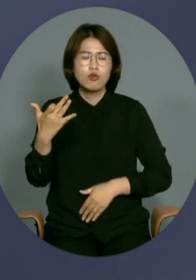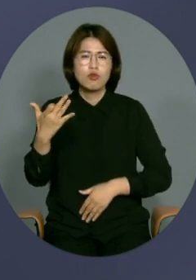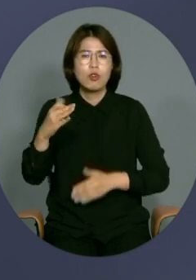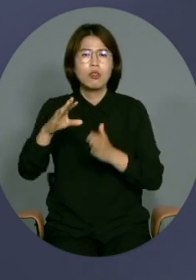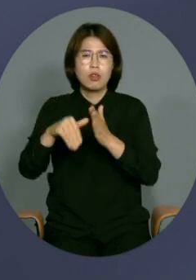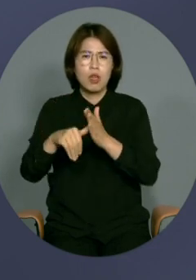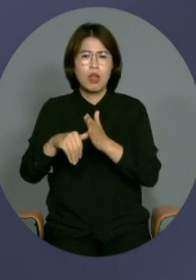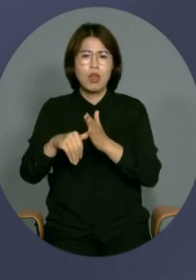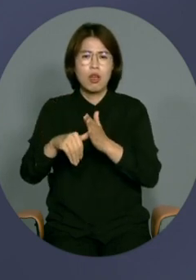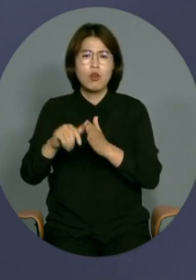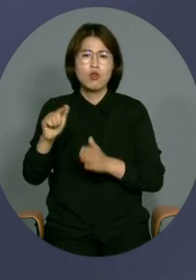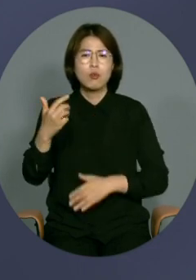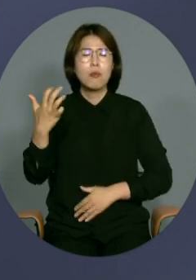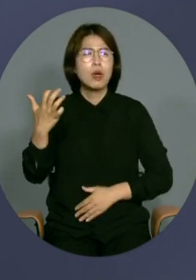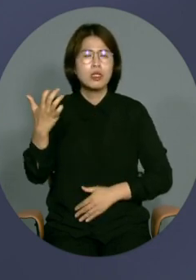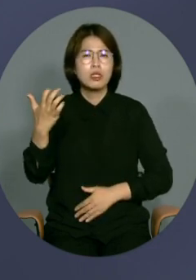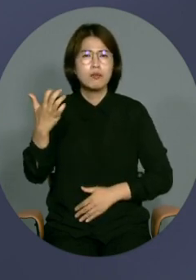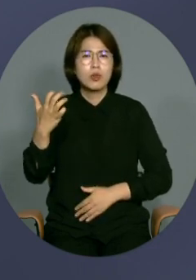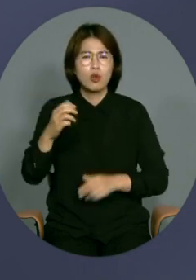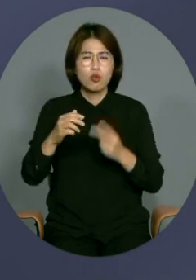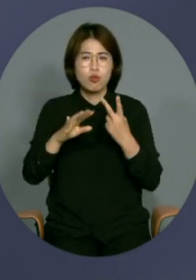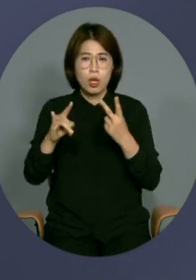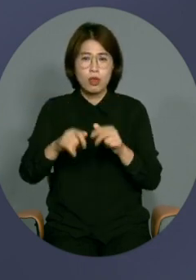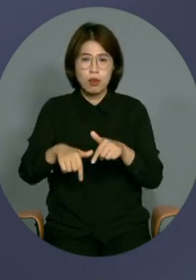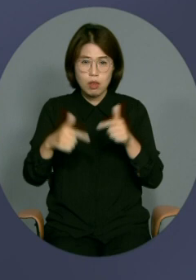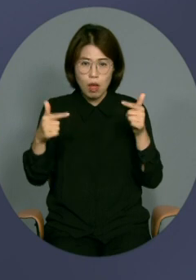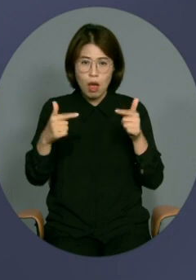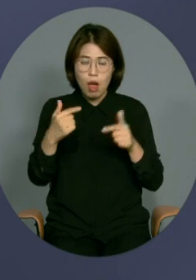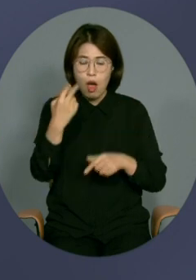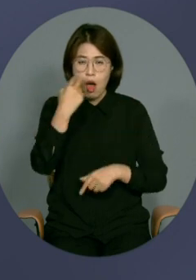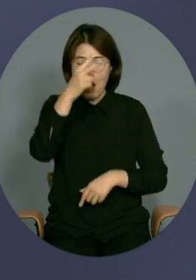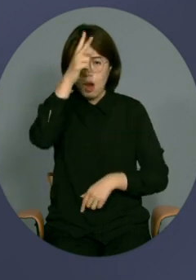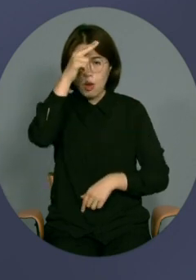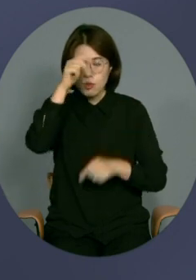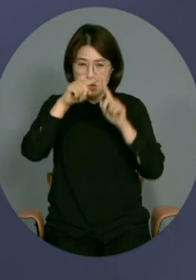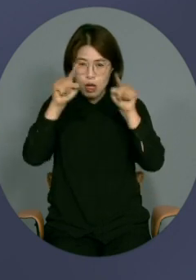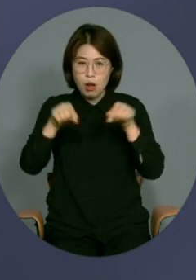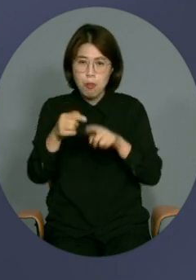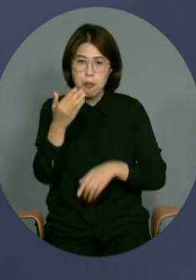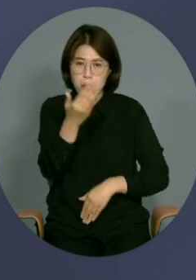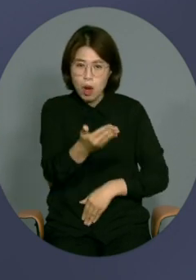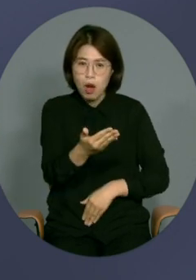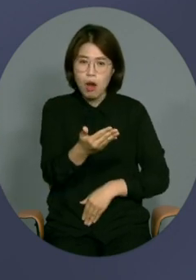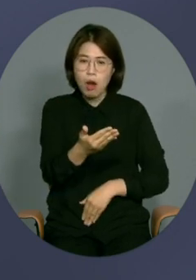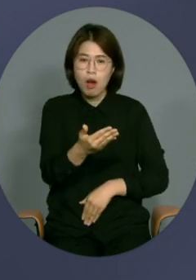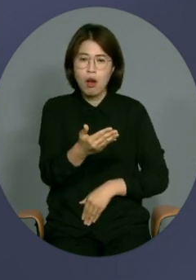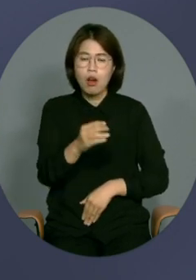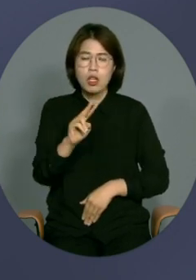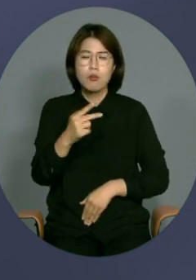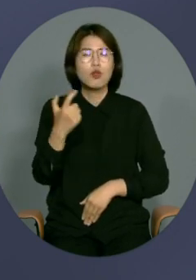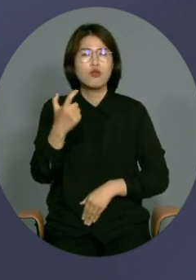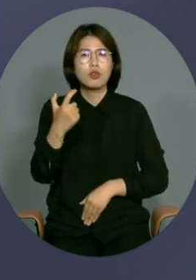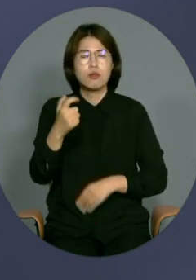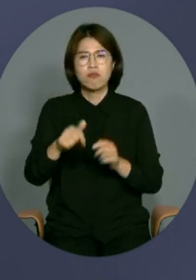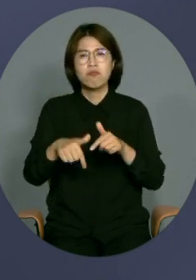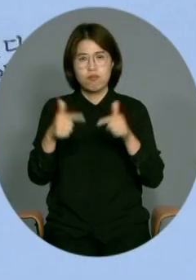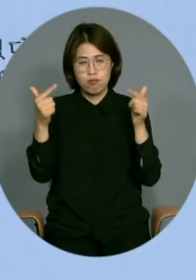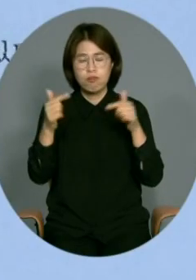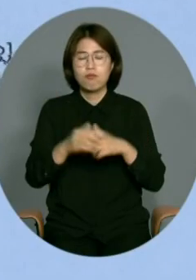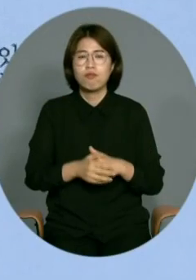680여 건으로 2배 이상 늘었습니다. 검찰에 송치된 건수도 130건에서 260여 건으로